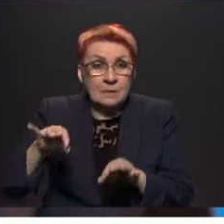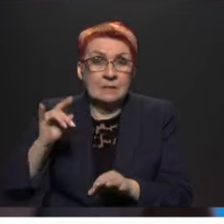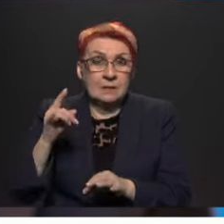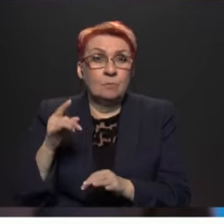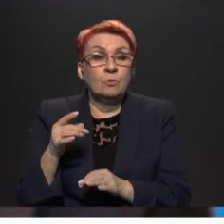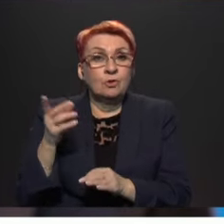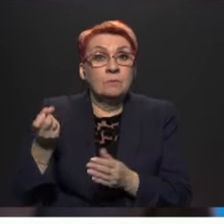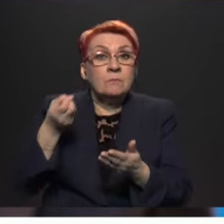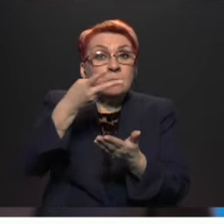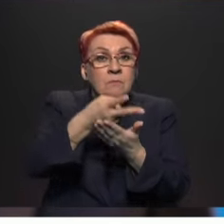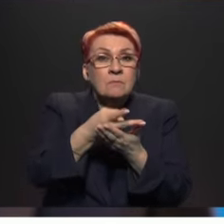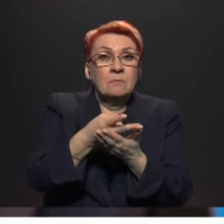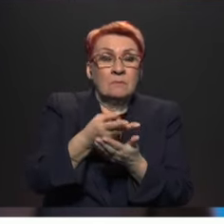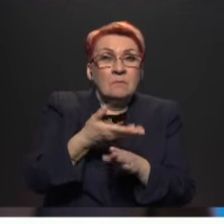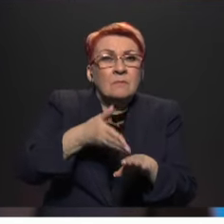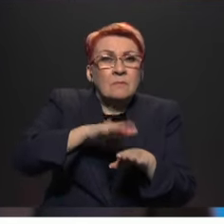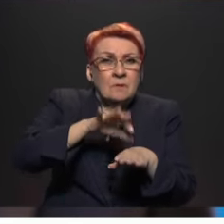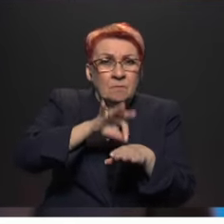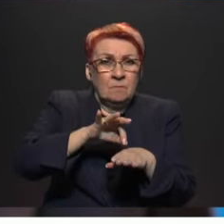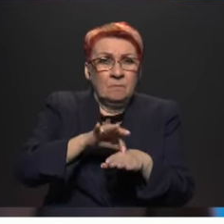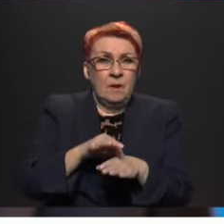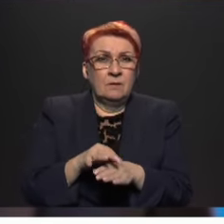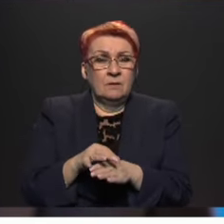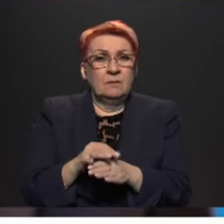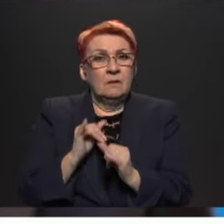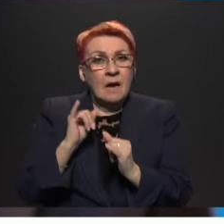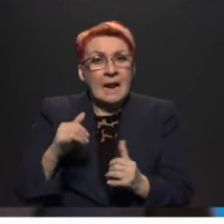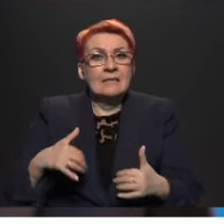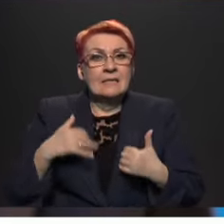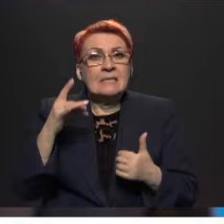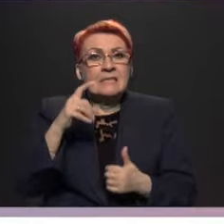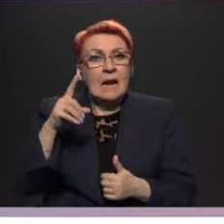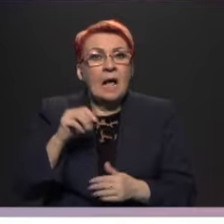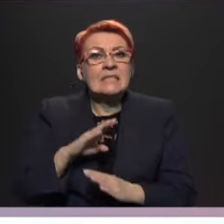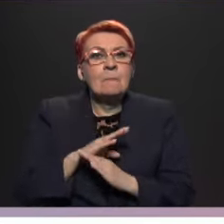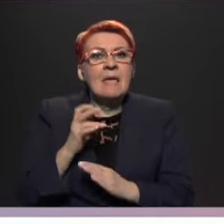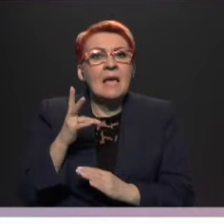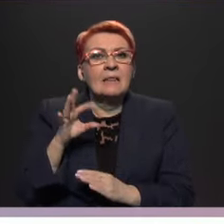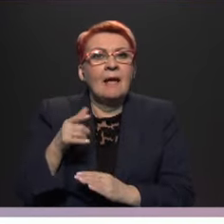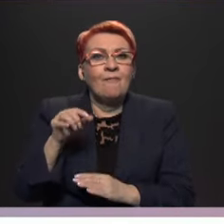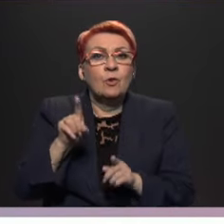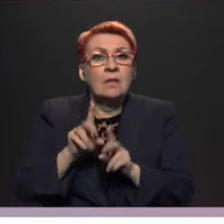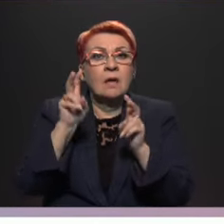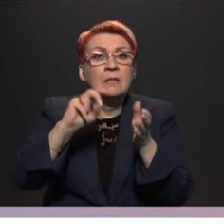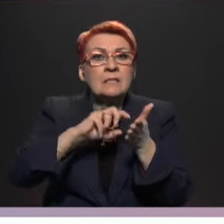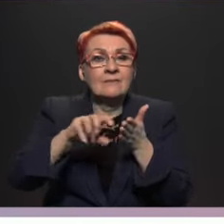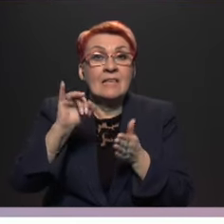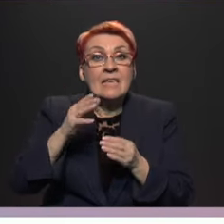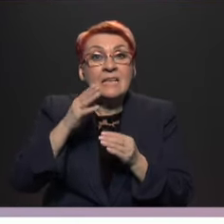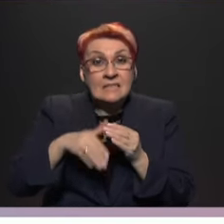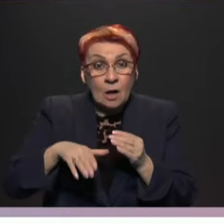ребеночка в реанимации, например, да, да, водичка. Да, ради страха смертного называется. Вот. И потом просто уже докончить